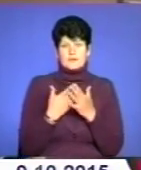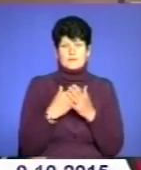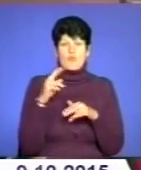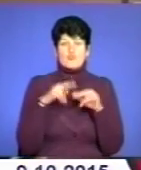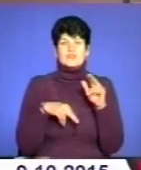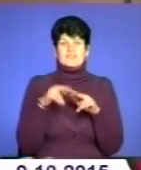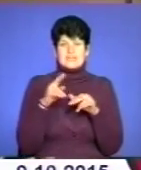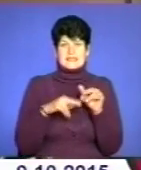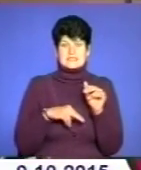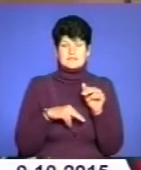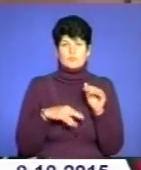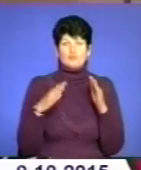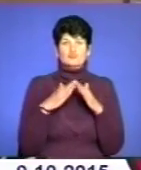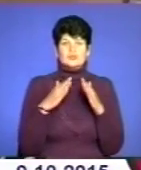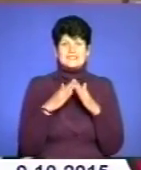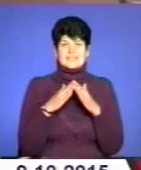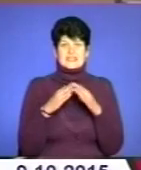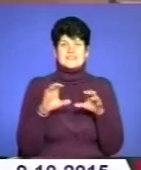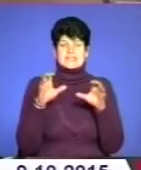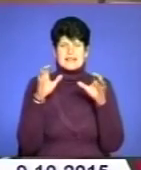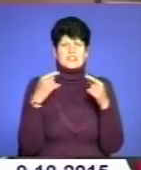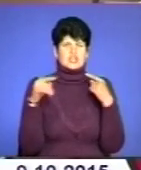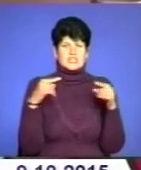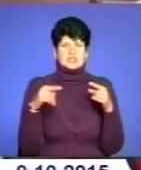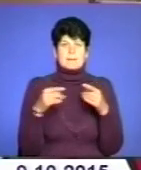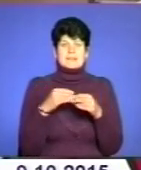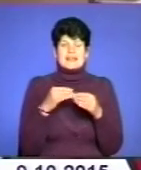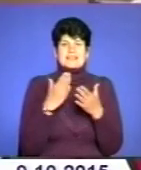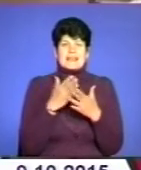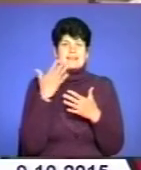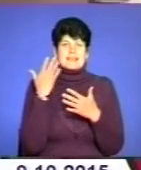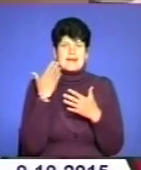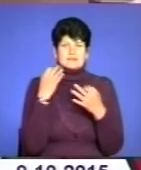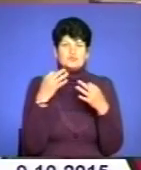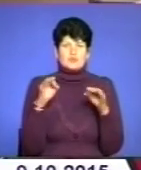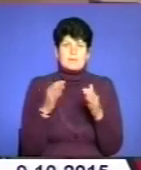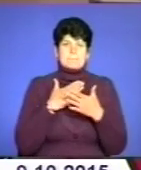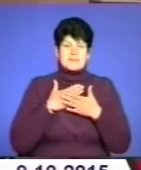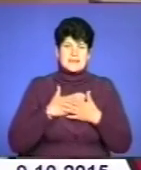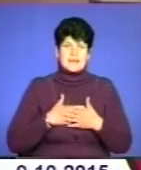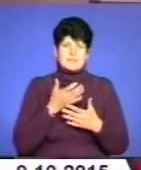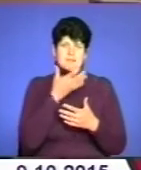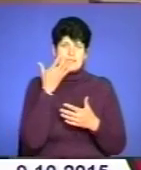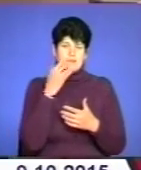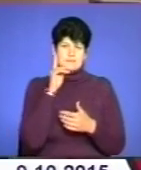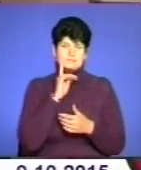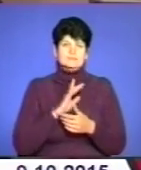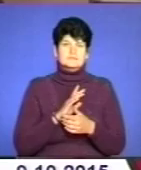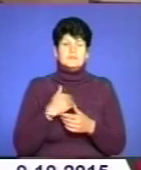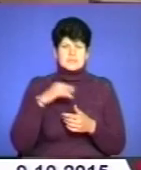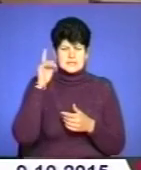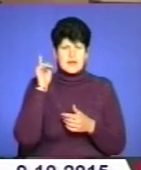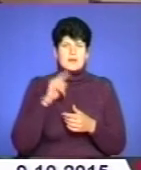будівництві будинків з цегли чи інших матеріалів, воно є легким, доступним, приємним, теплим і комфортним. Ми знаємо, що